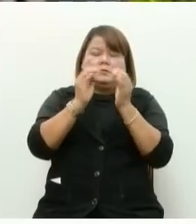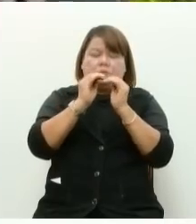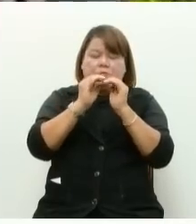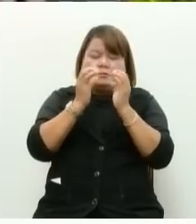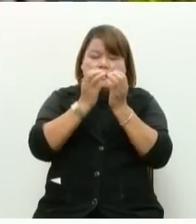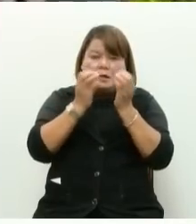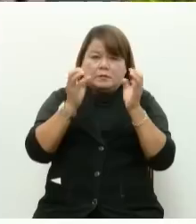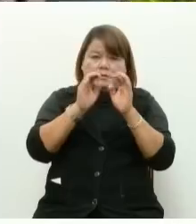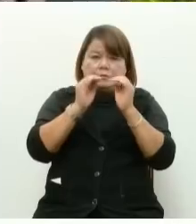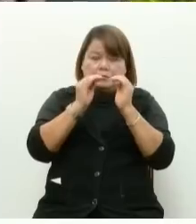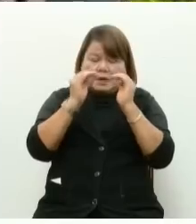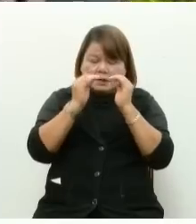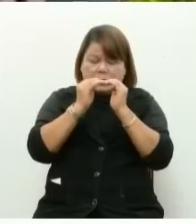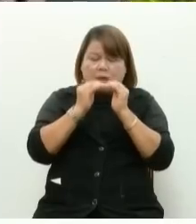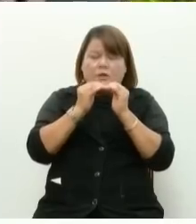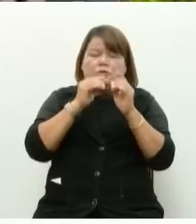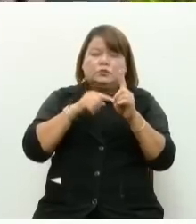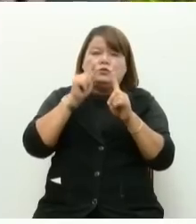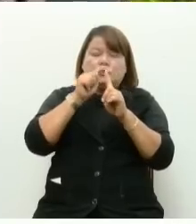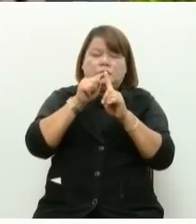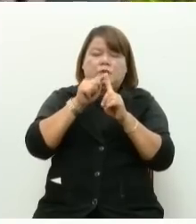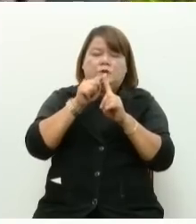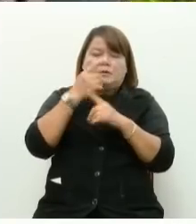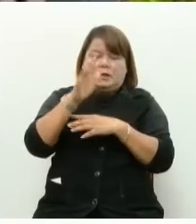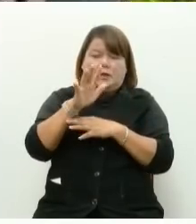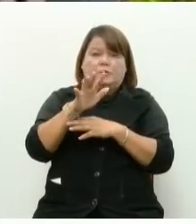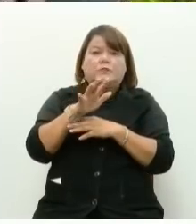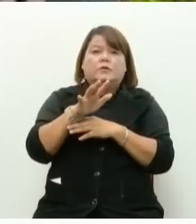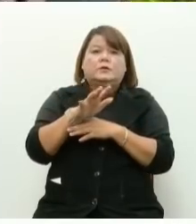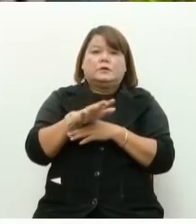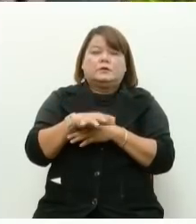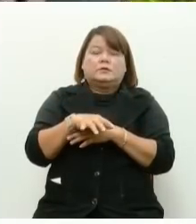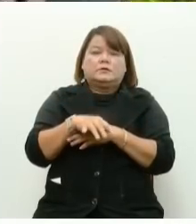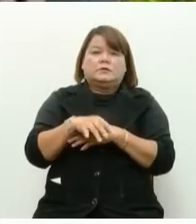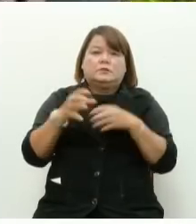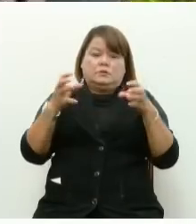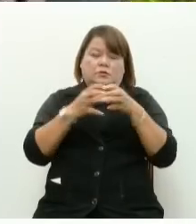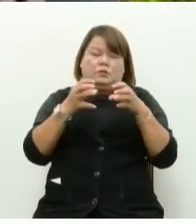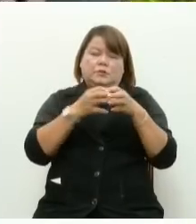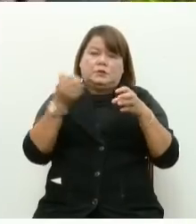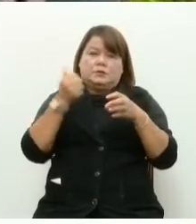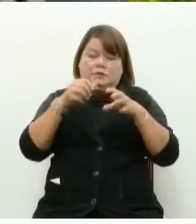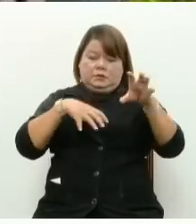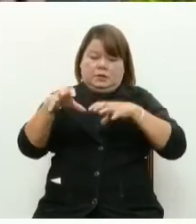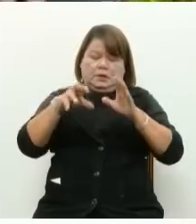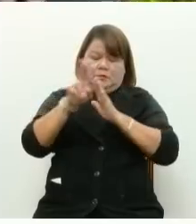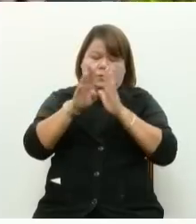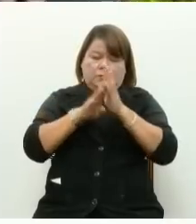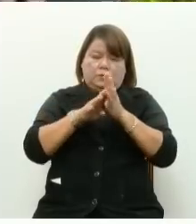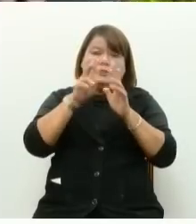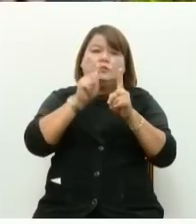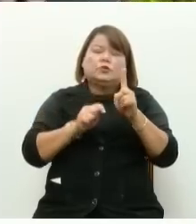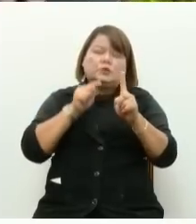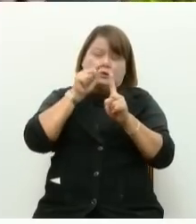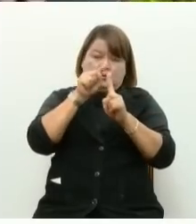การได้มีการจัดระบบของมาตรฐานไปแล้วและตัวชี้วัดไปแล้วนะคะมาตรฐานคงเดิมแต่จัดระบบตัวชี้วัดเ